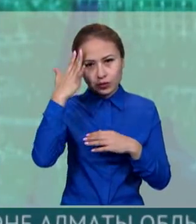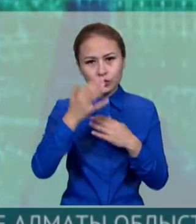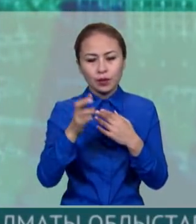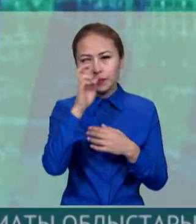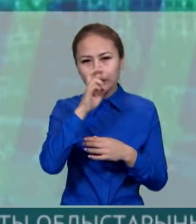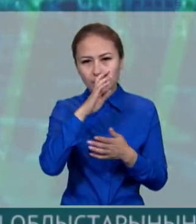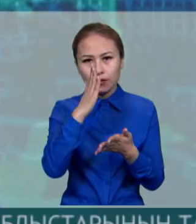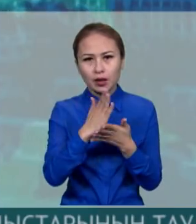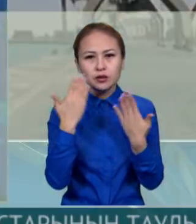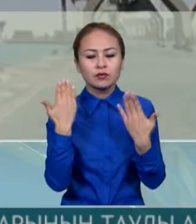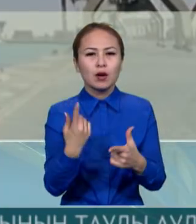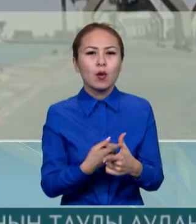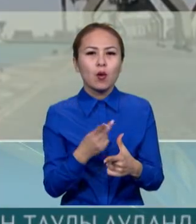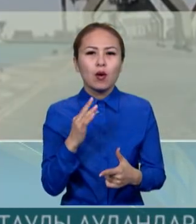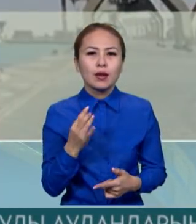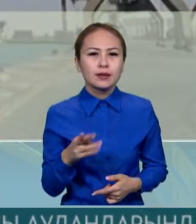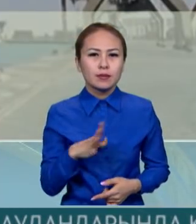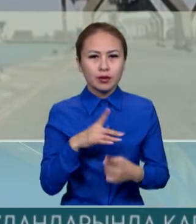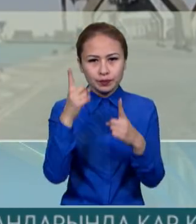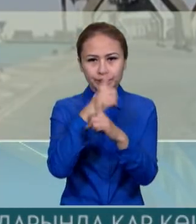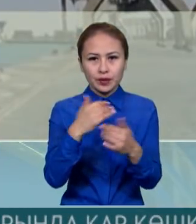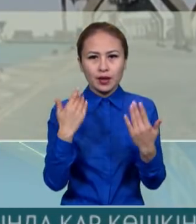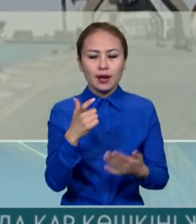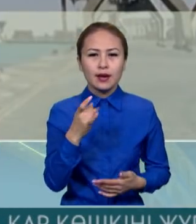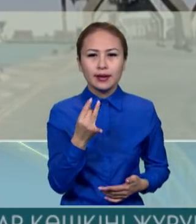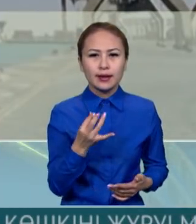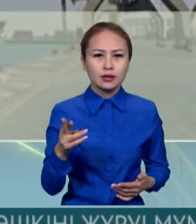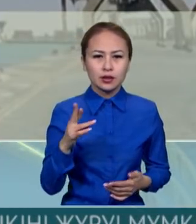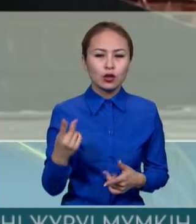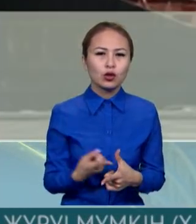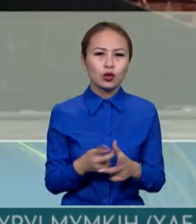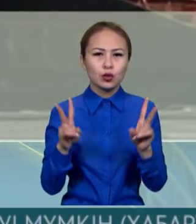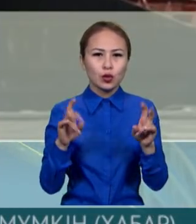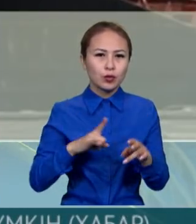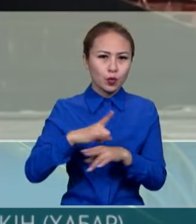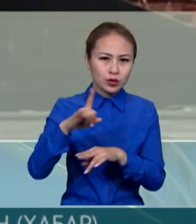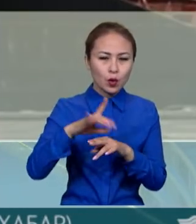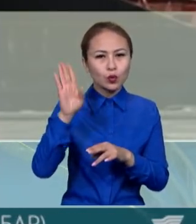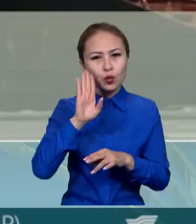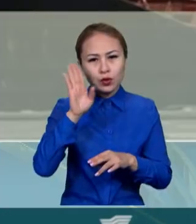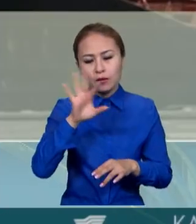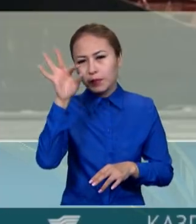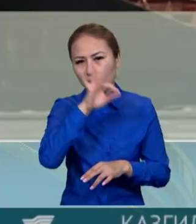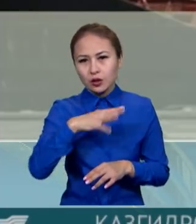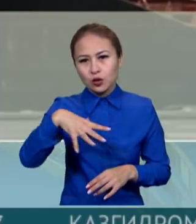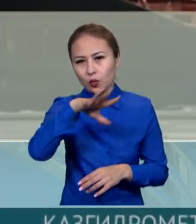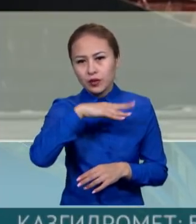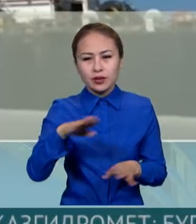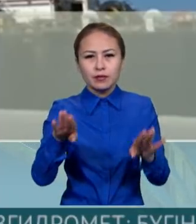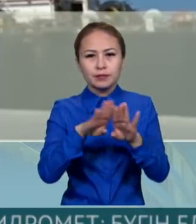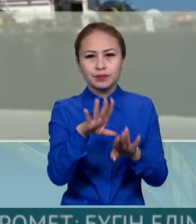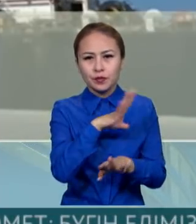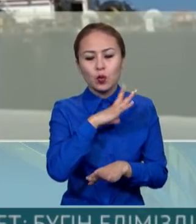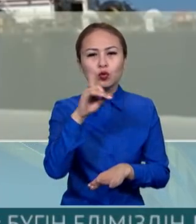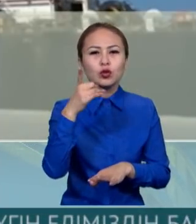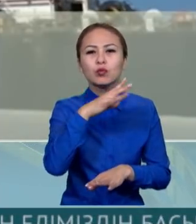Сауд Арабиясы басқаратын коалицияның өкілі мәлімдеді. Бұған дейін ресми Эр-Рияд Йеменнің құрлық, әуе және су жолдарының барлығын жауып тастаған.